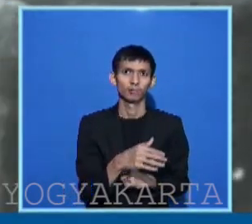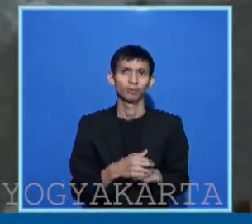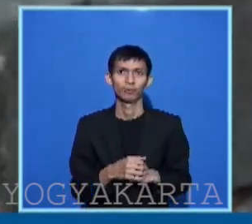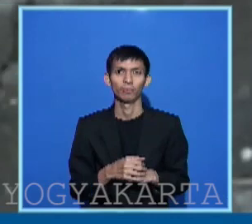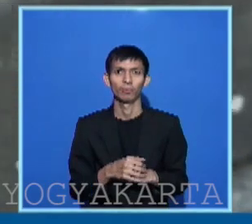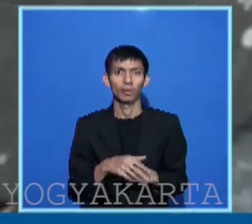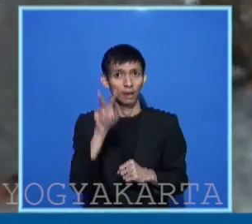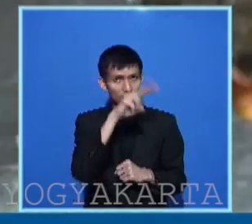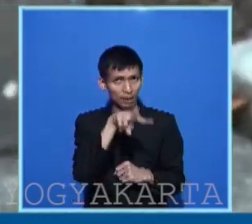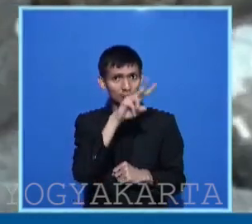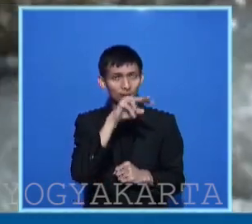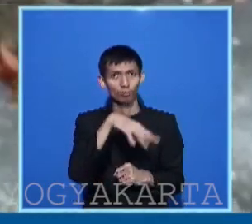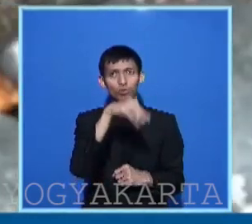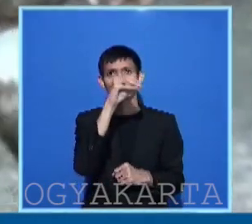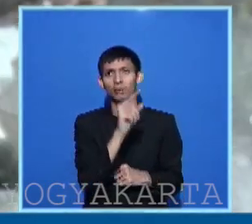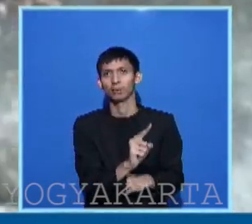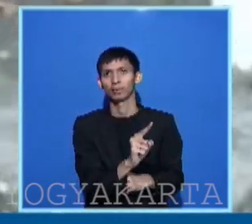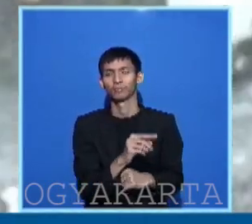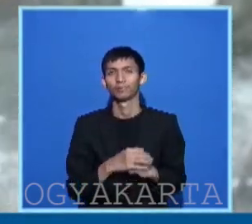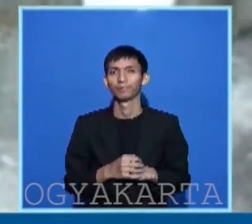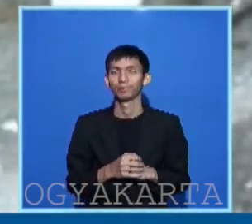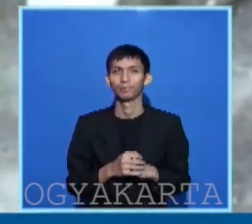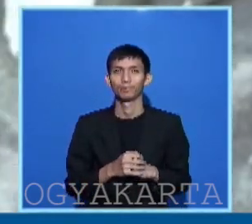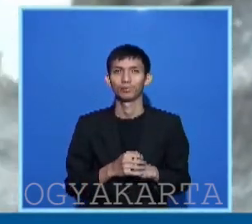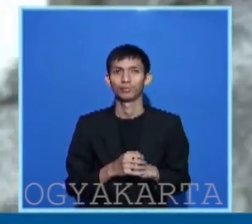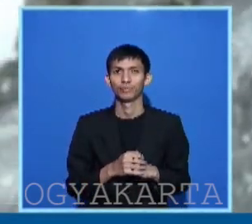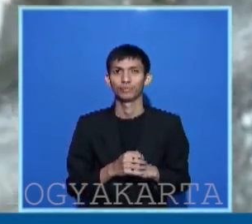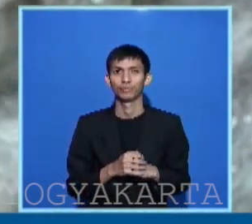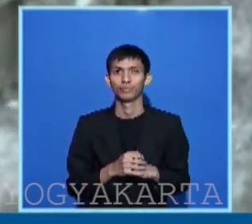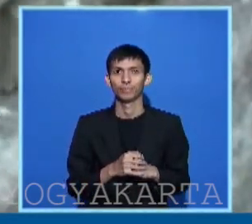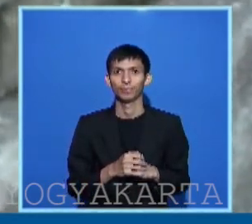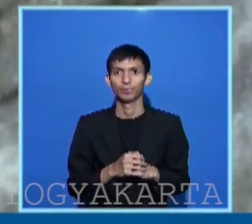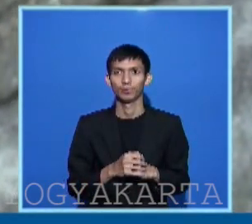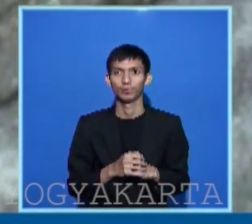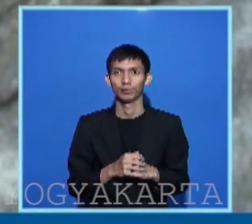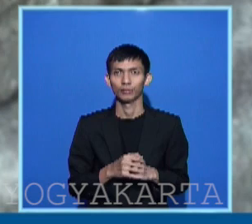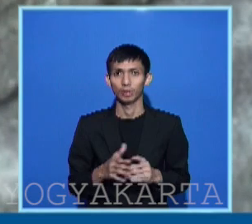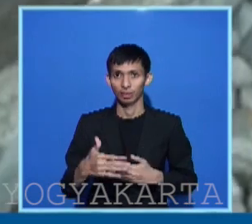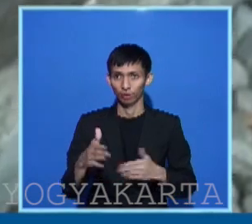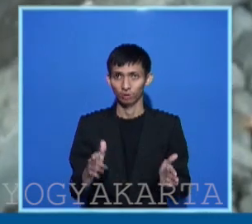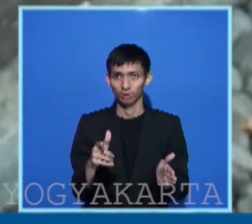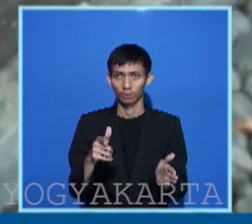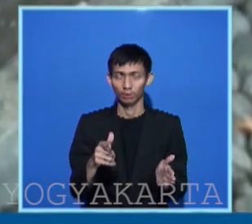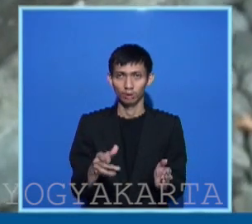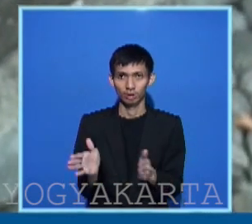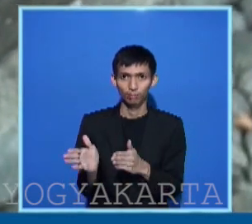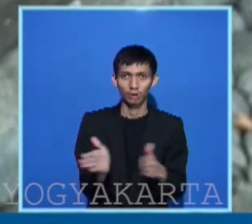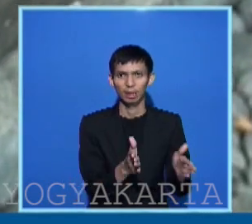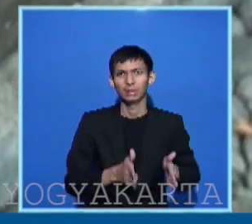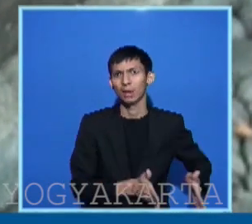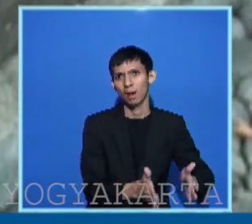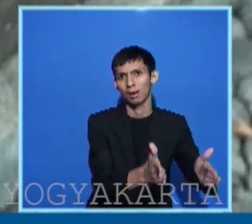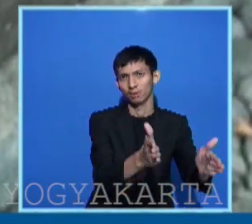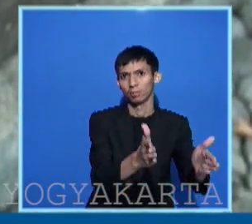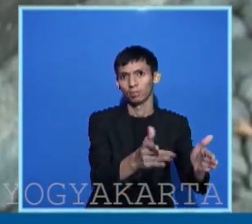dia ningali Candi ingkang wonten ing sak inggiling Wit ringan Ageng meniko papanipun ingkang wonten ing sak pinggirring mergi damel Candi menikahi